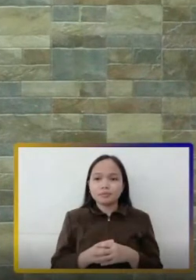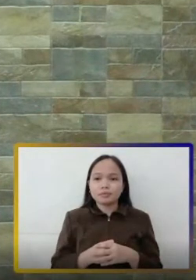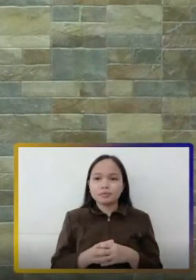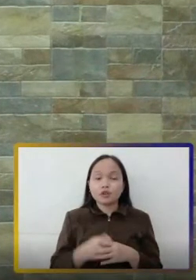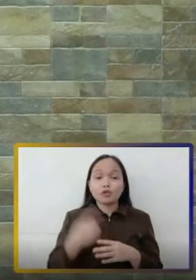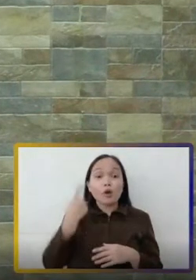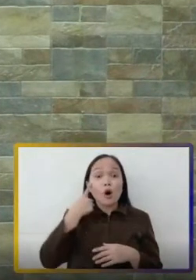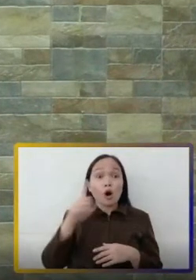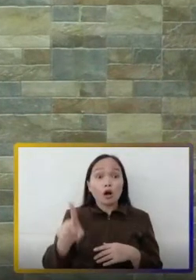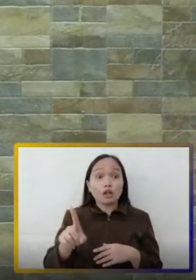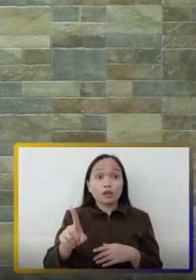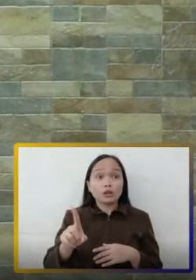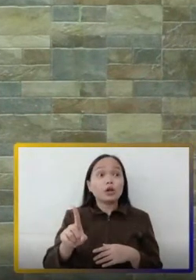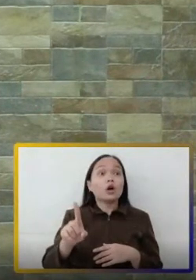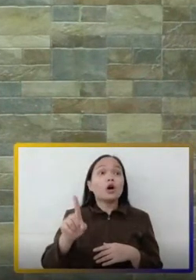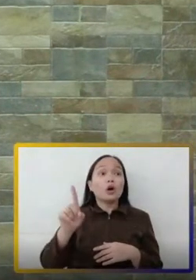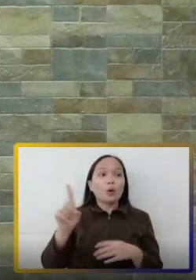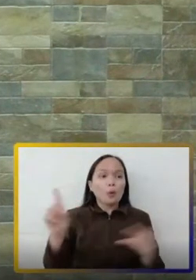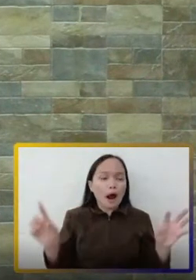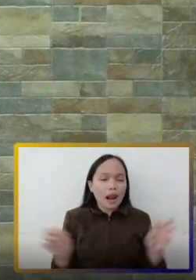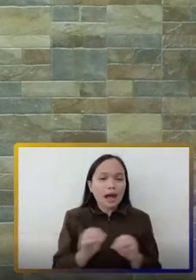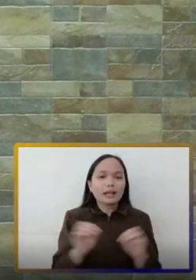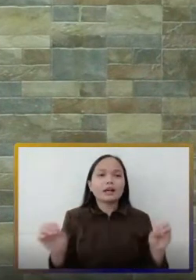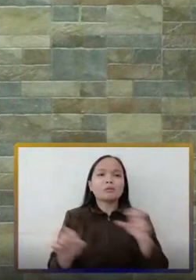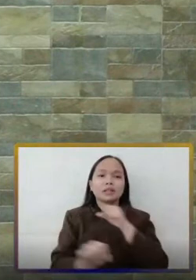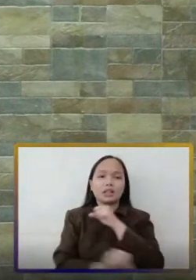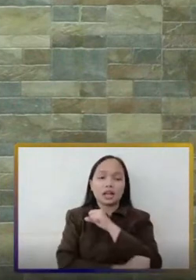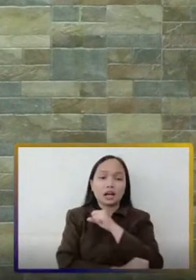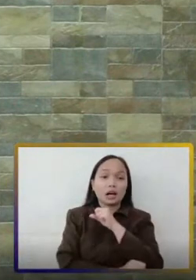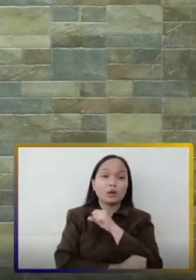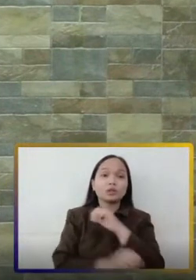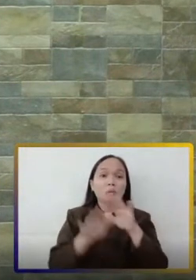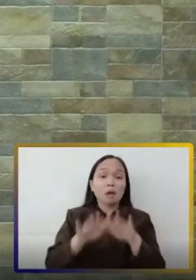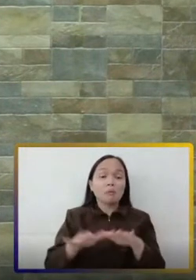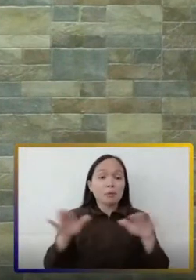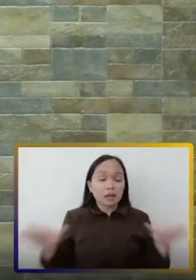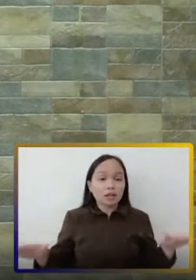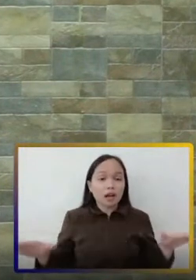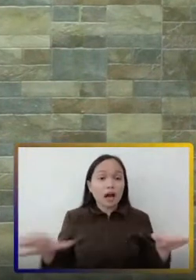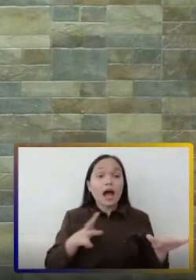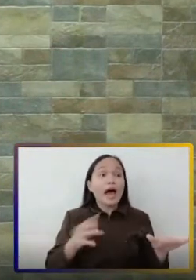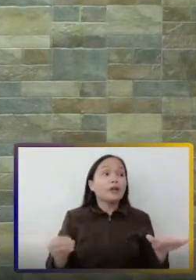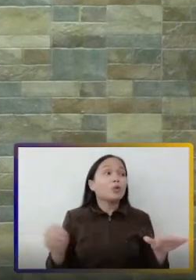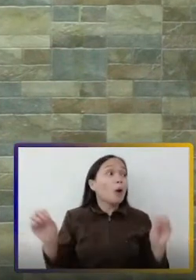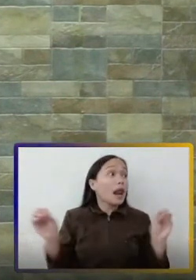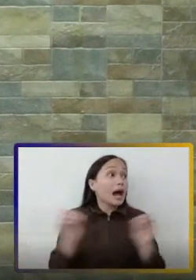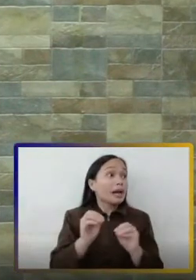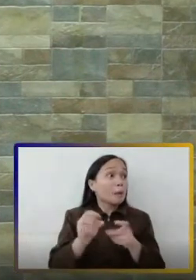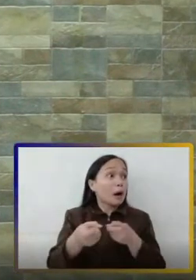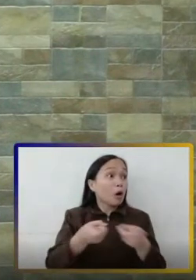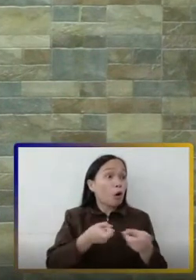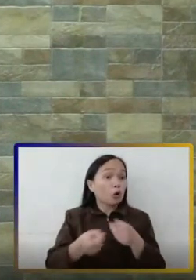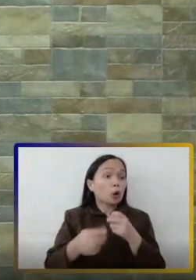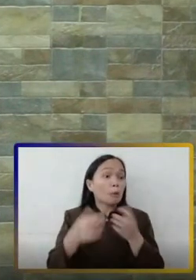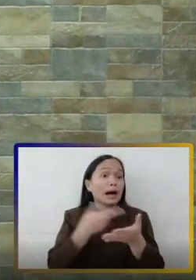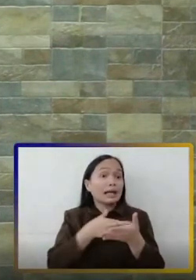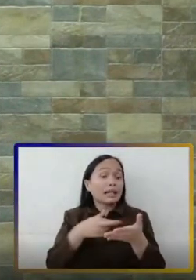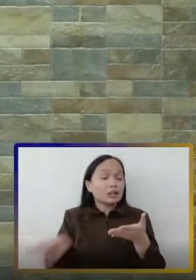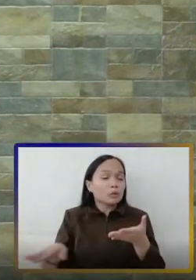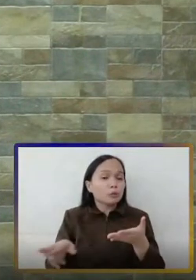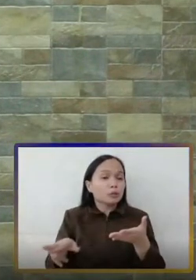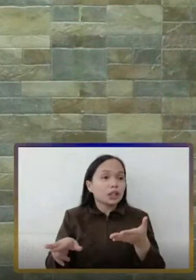para wala nang magnanakaw sa inyong mga anak, sa magandang asal na ilalagay nyo sa isipan at puso ng inyong mga